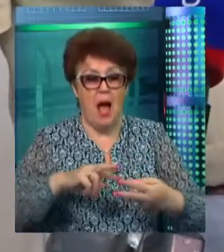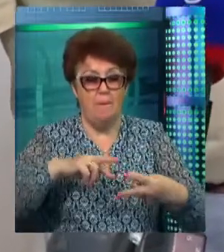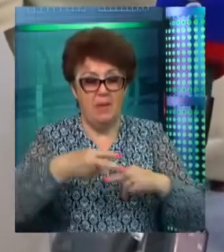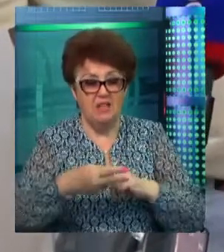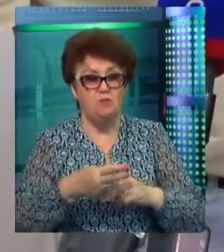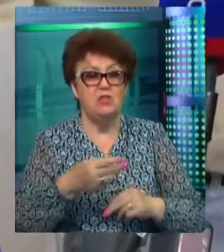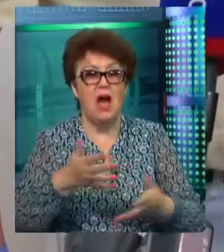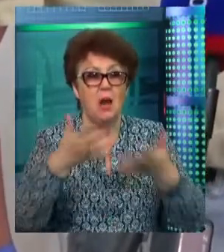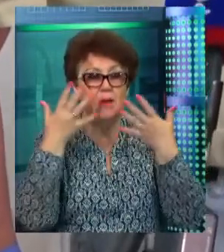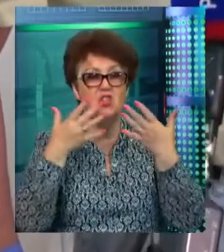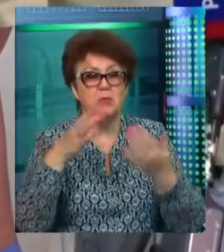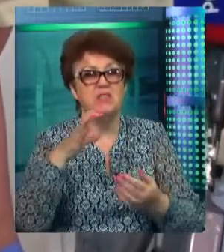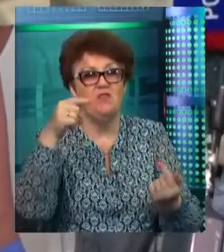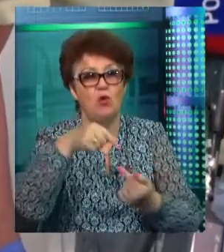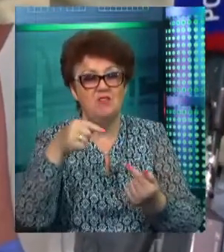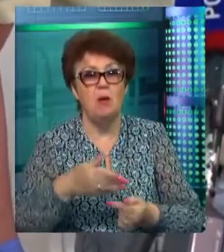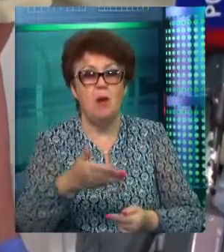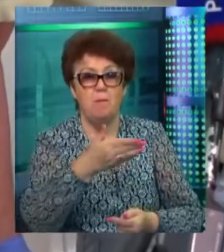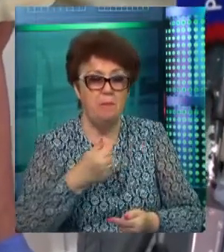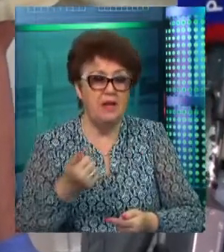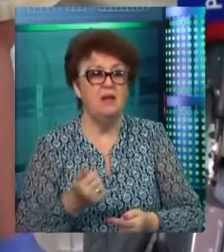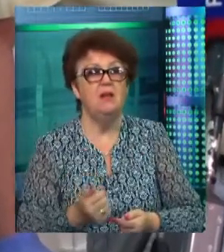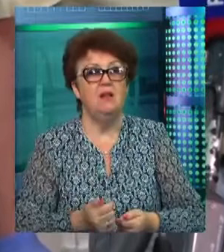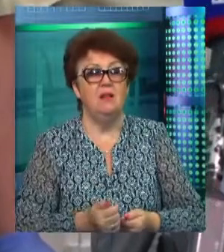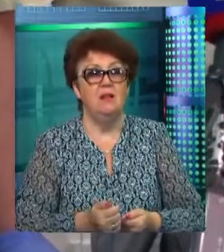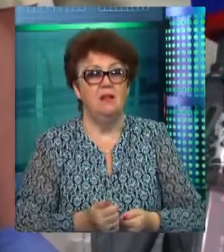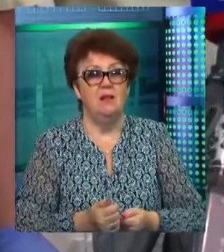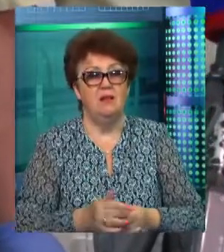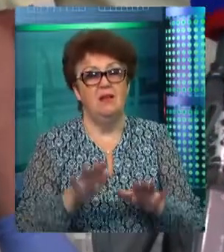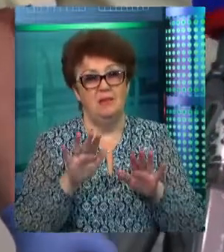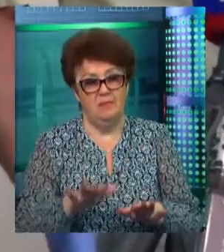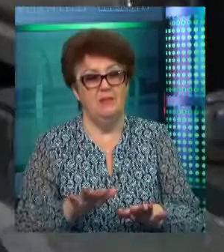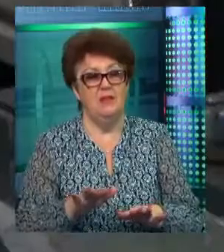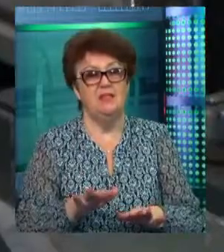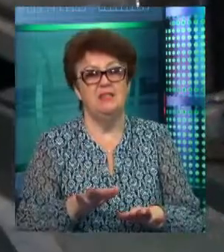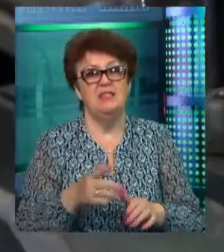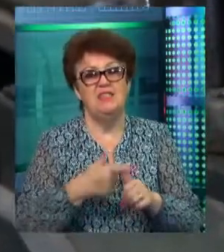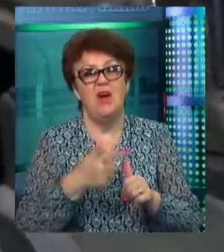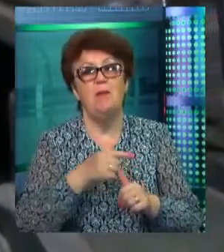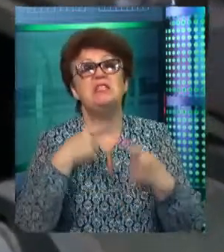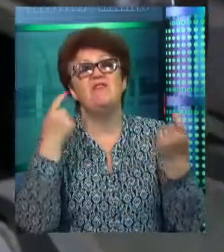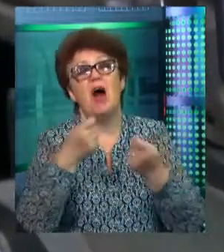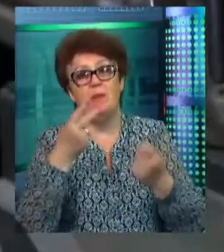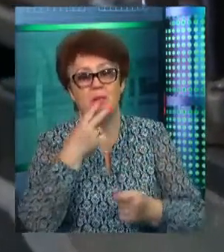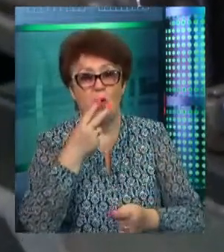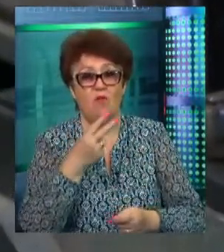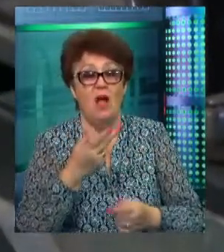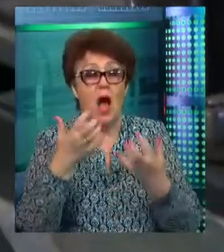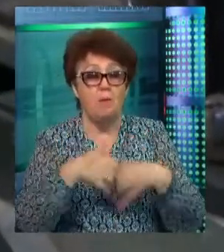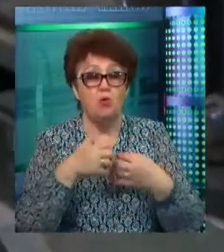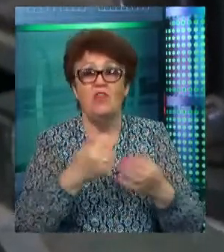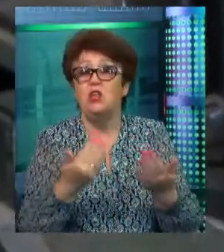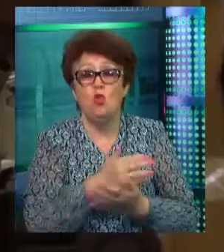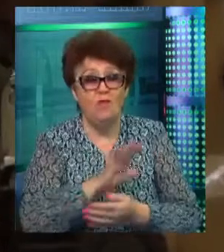ароматическими свойствами мы же себя здесь место называем это свадьбы кабаков оборудование не новые но проверенное временем